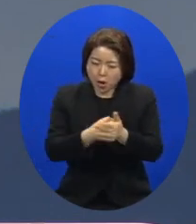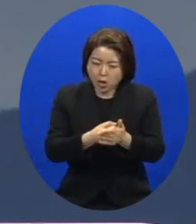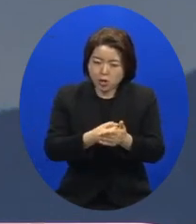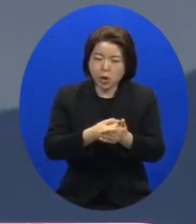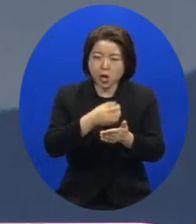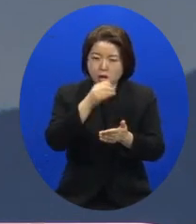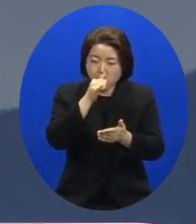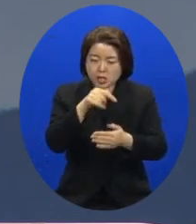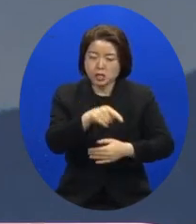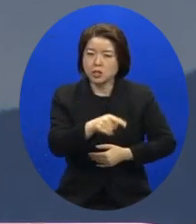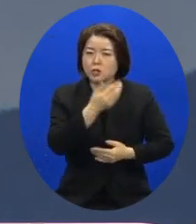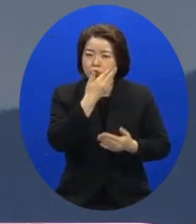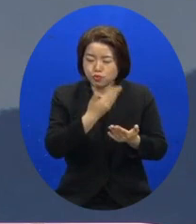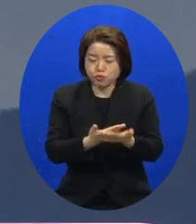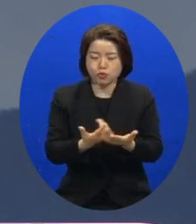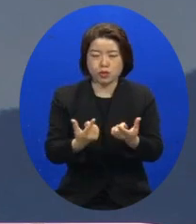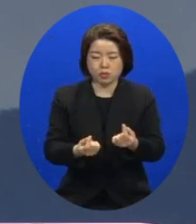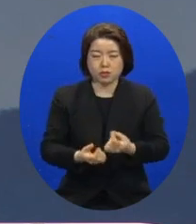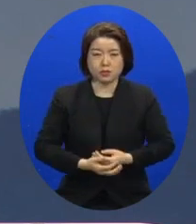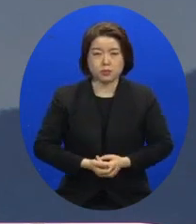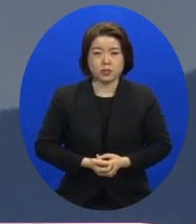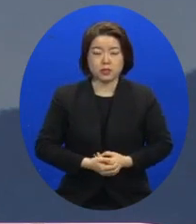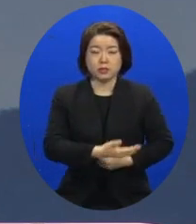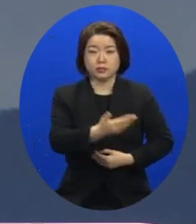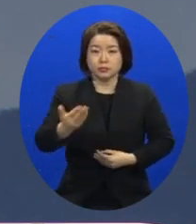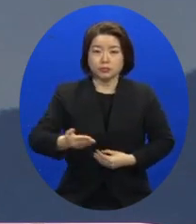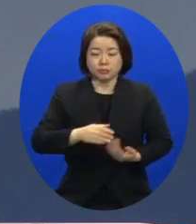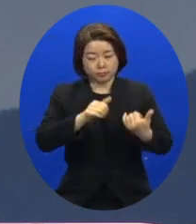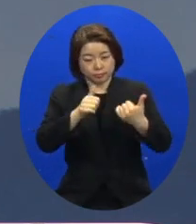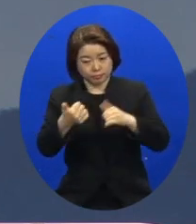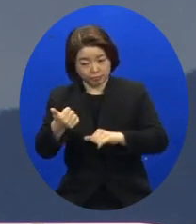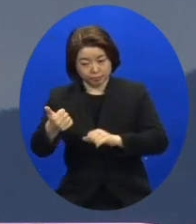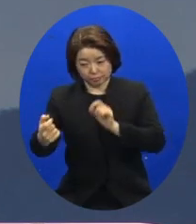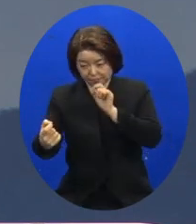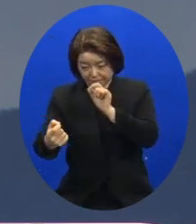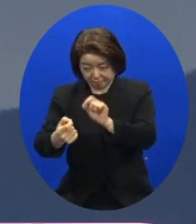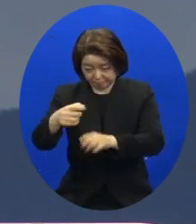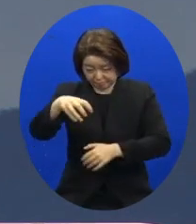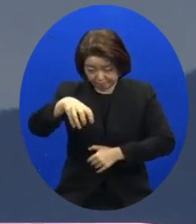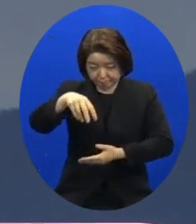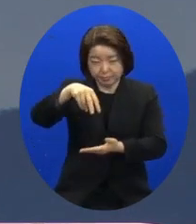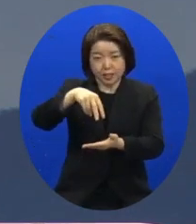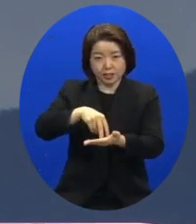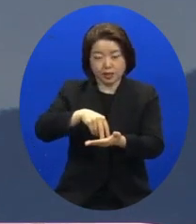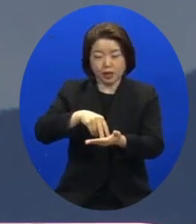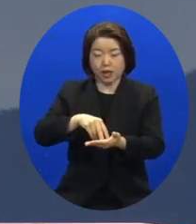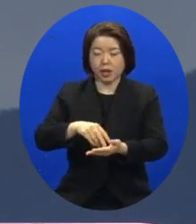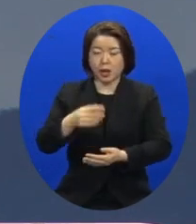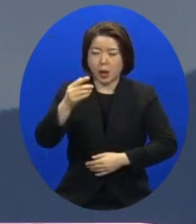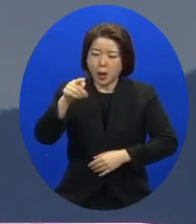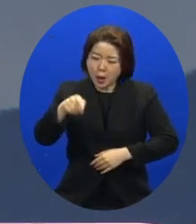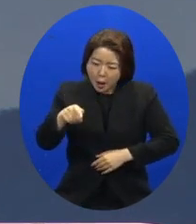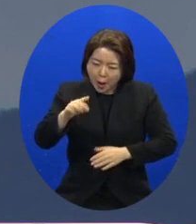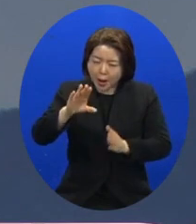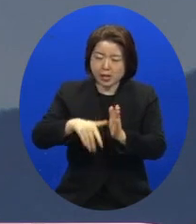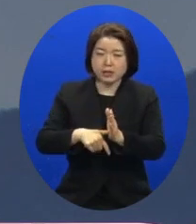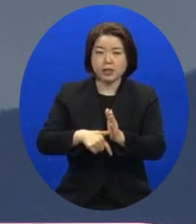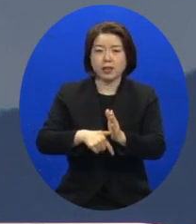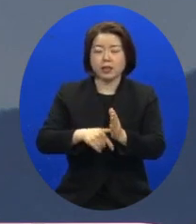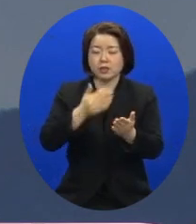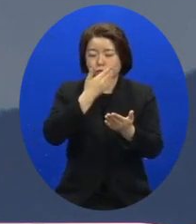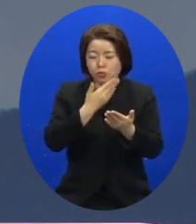일입니다. 여러분, 죽음 앞에 서야 비로소 무엇이 중요한 것인지를 알게